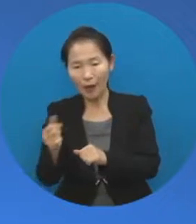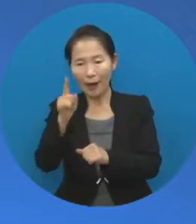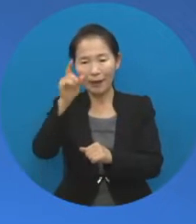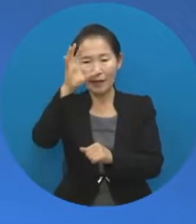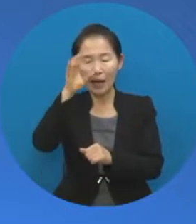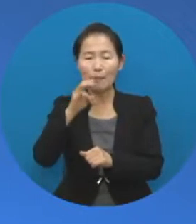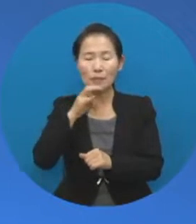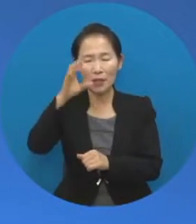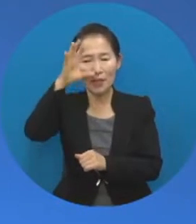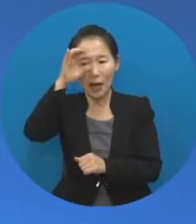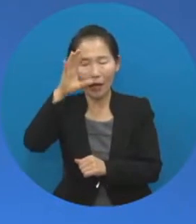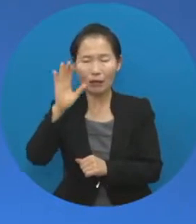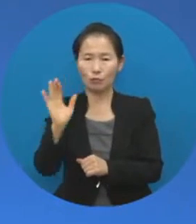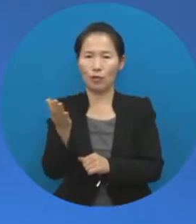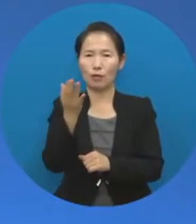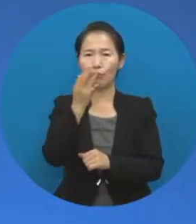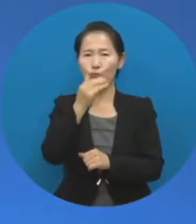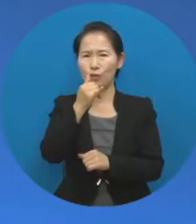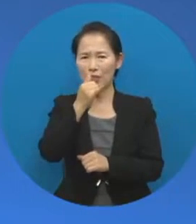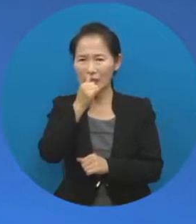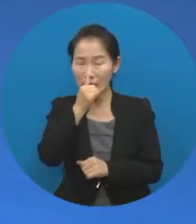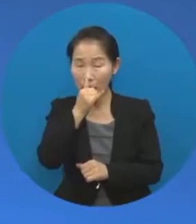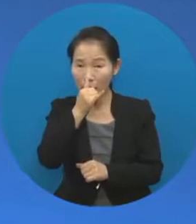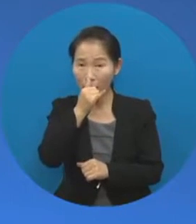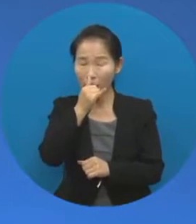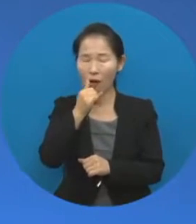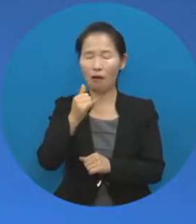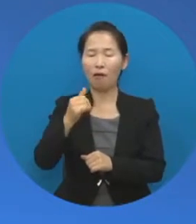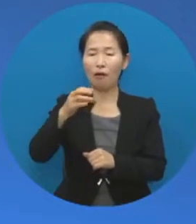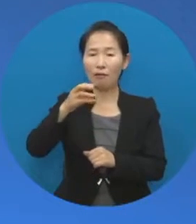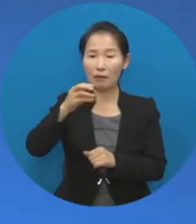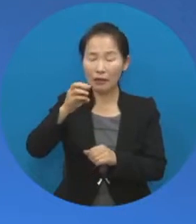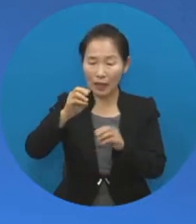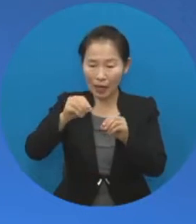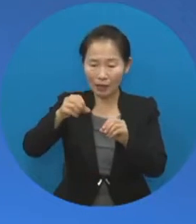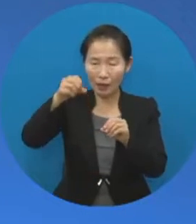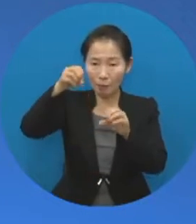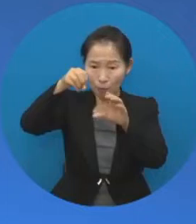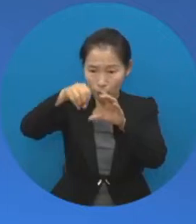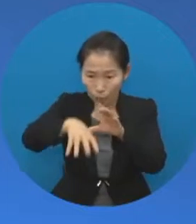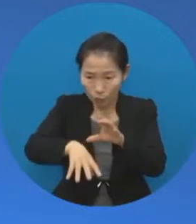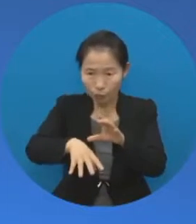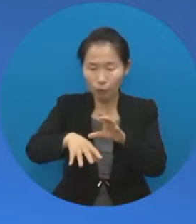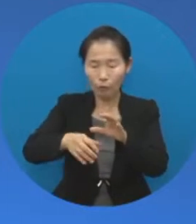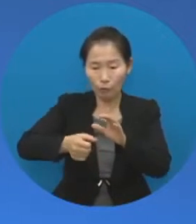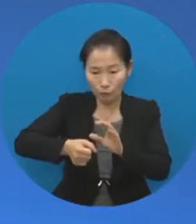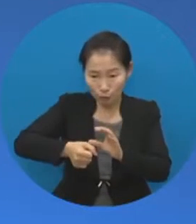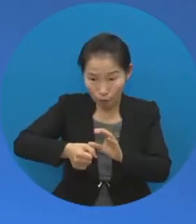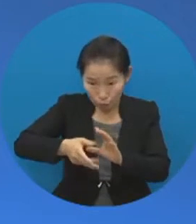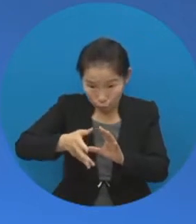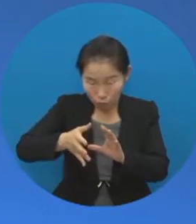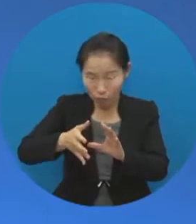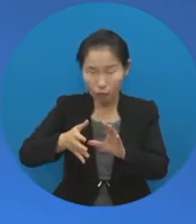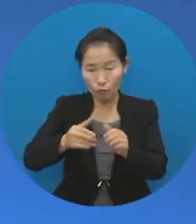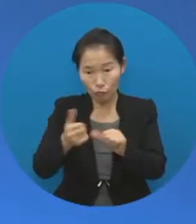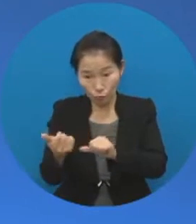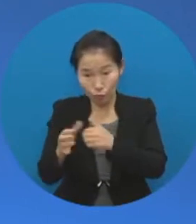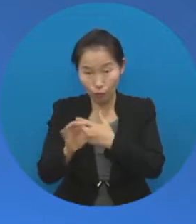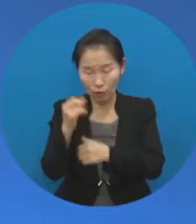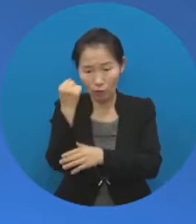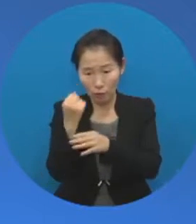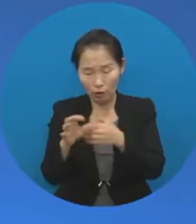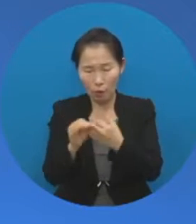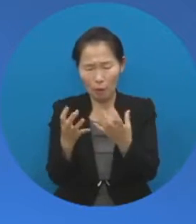있다는 이야기를 하셨어요. 밀알이 땅에 떨어져서 죽으면 많은 열매를 맺는다는 그 설교를 하셨는데 그 말씀을